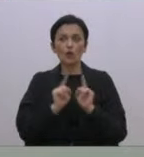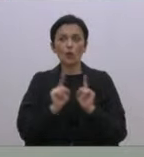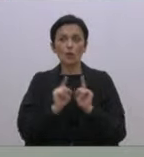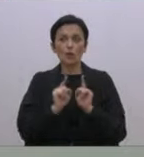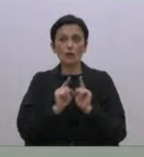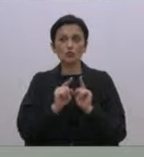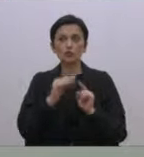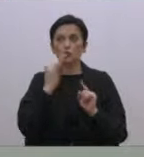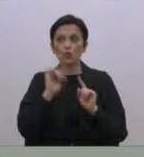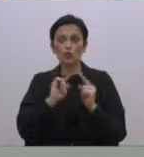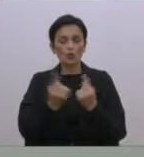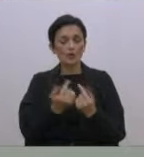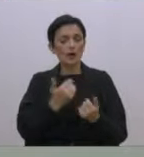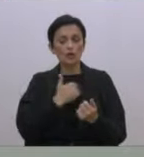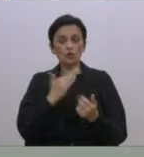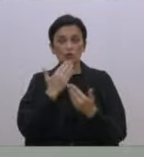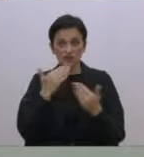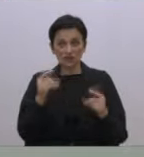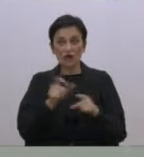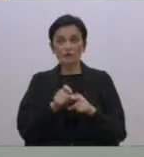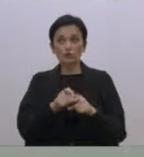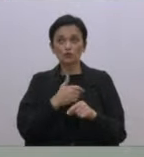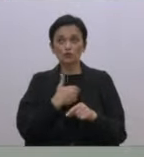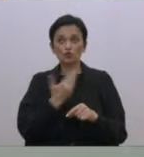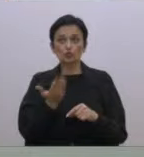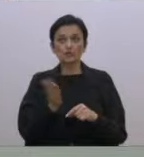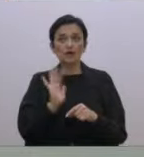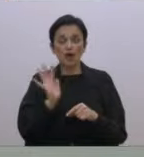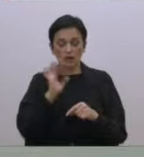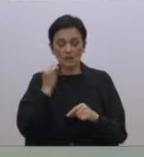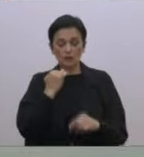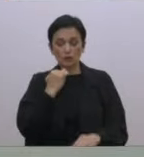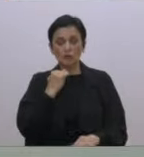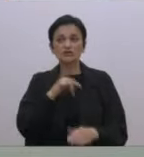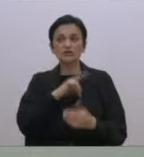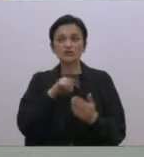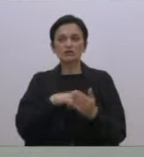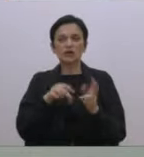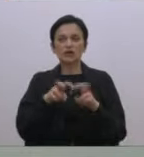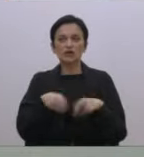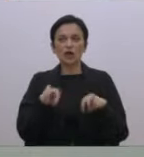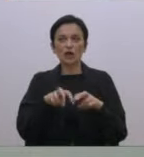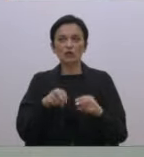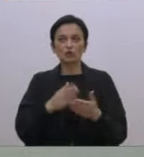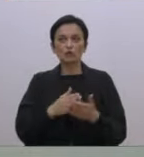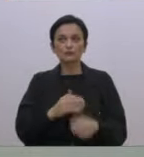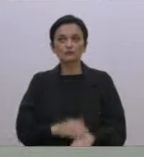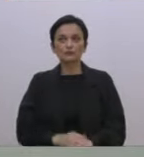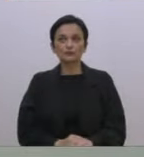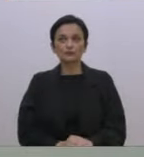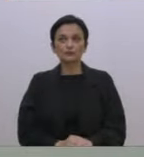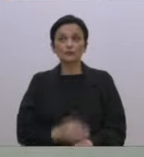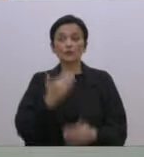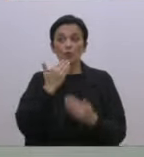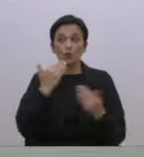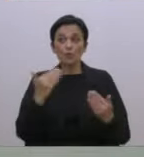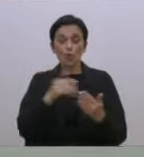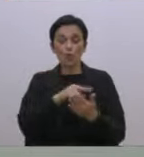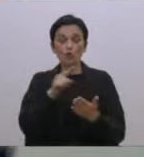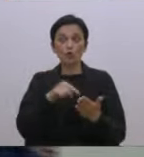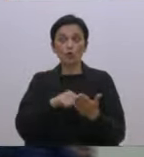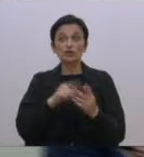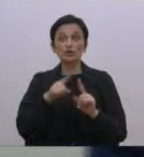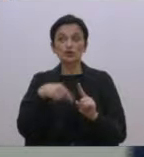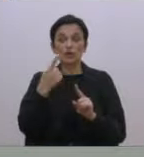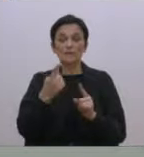ოპოზიციას, უმრავლესობას არ სურს, დასმენ სიტყვა თუ გსურთ? არა, მადლობა. მადლობს, საკითხი განხორციელდა. და ბოლო საკითხი და